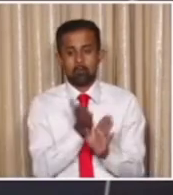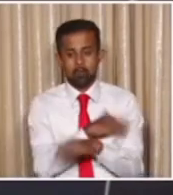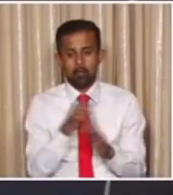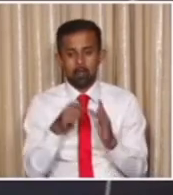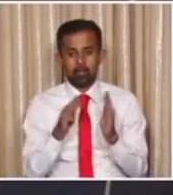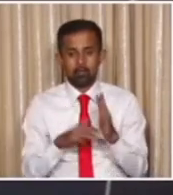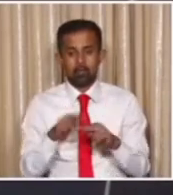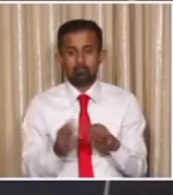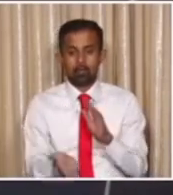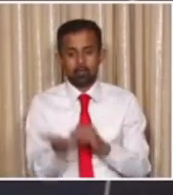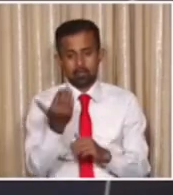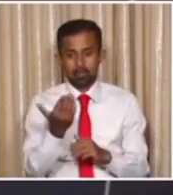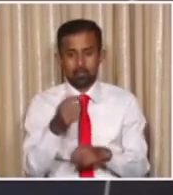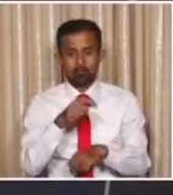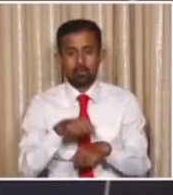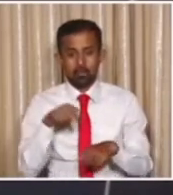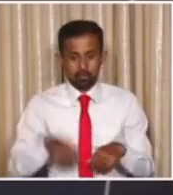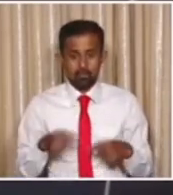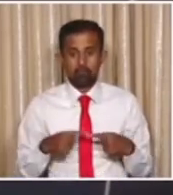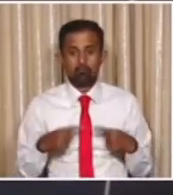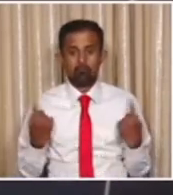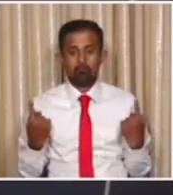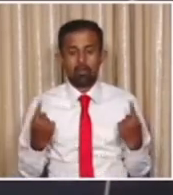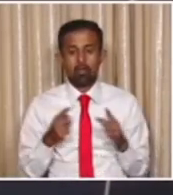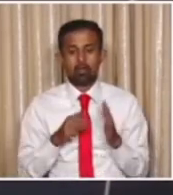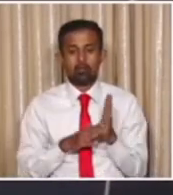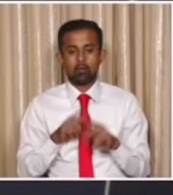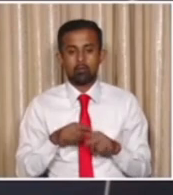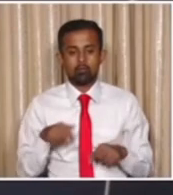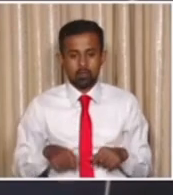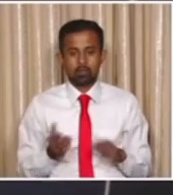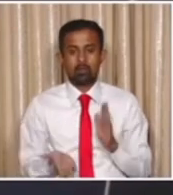IMF එකට ගිය අවස්ථාවට වඩා වෙනස් වූ තත්වයක තමයි මේ IMF එකට යන්නේ